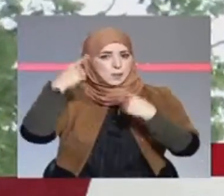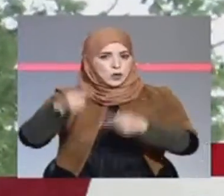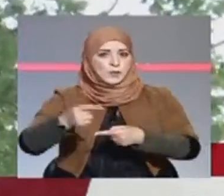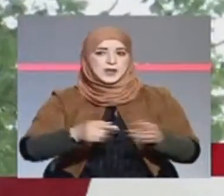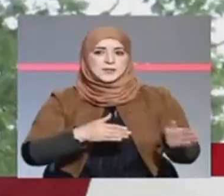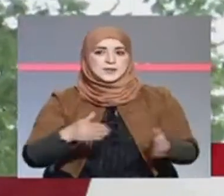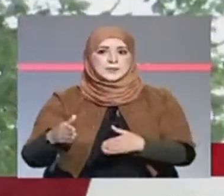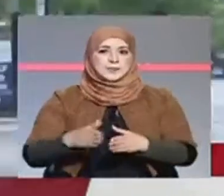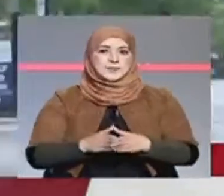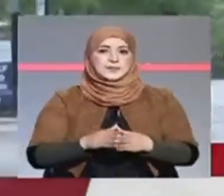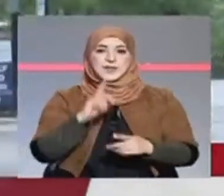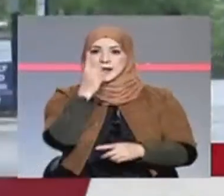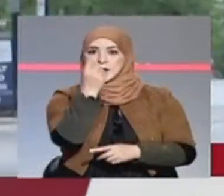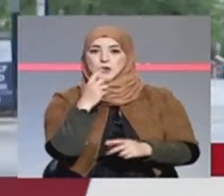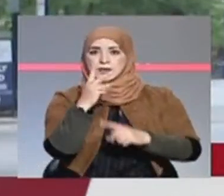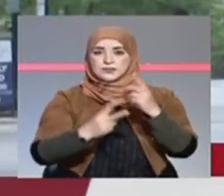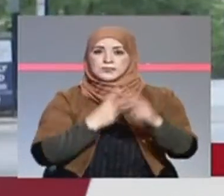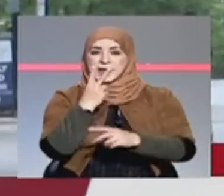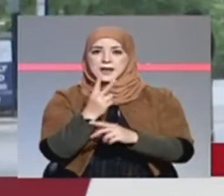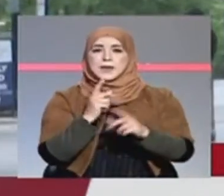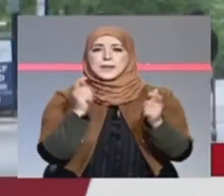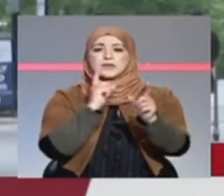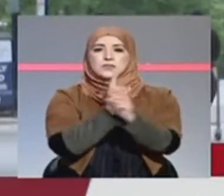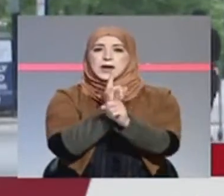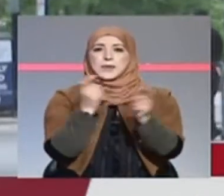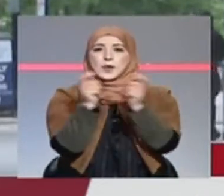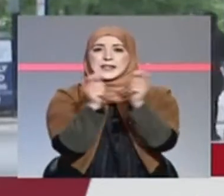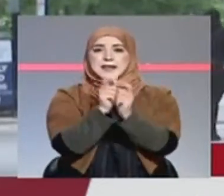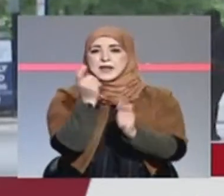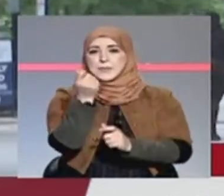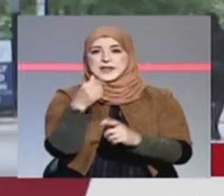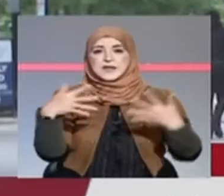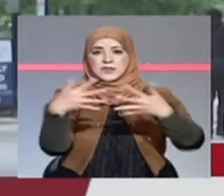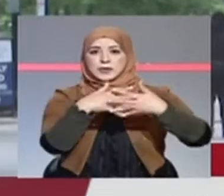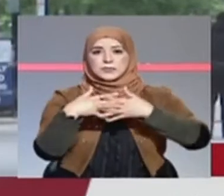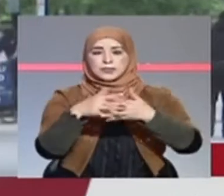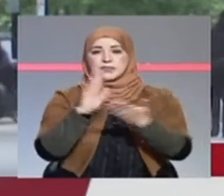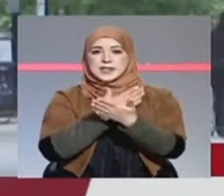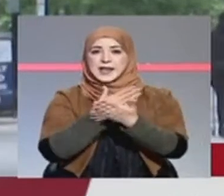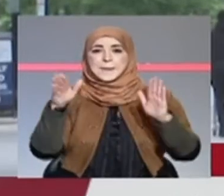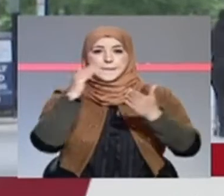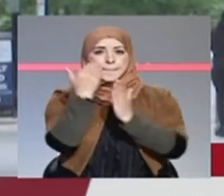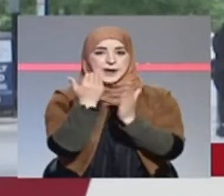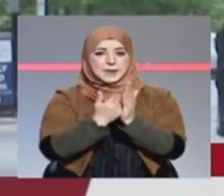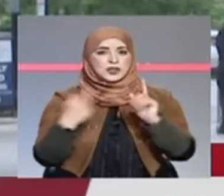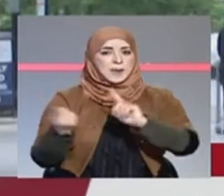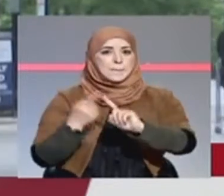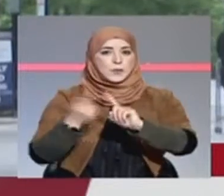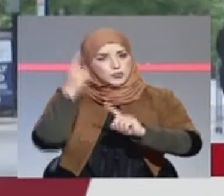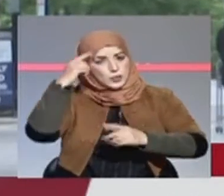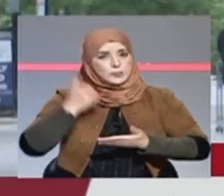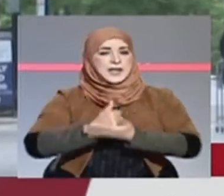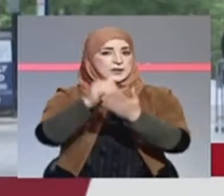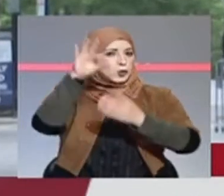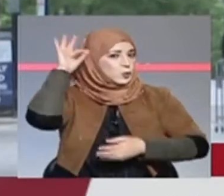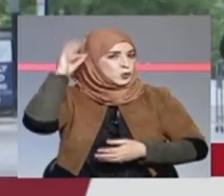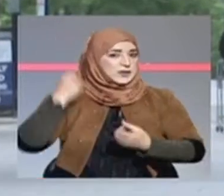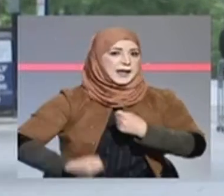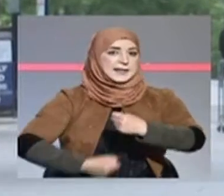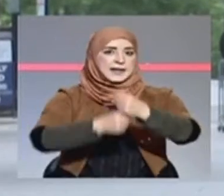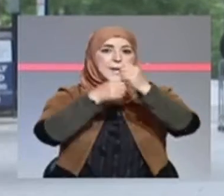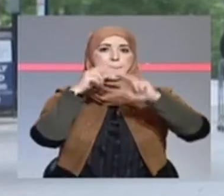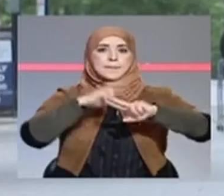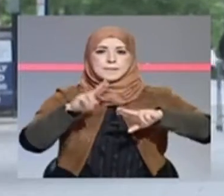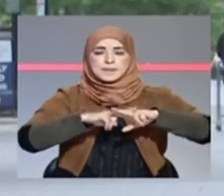الفعل من اللقاءات مع المؤسسات الماليه في واشنطن انتج البرامج عديده لمساعده تونس على دعم البنى